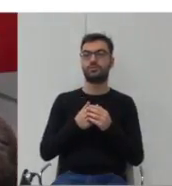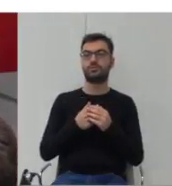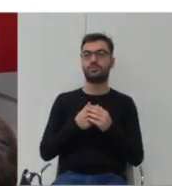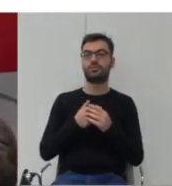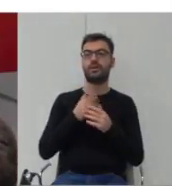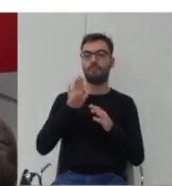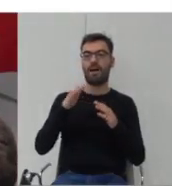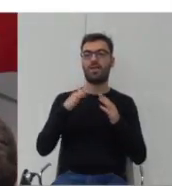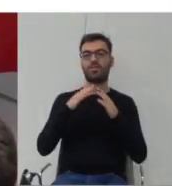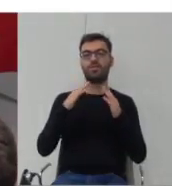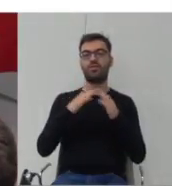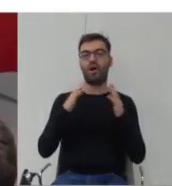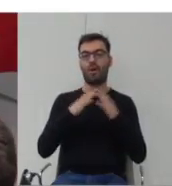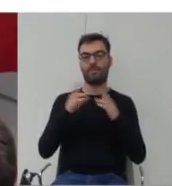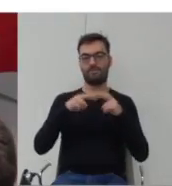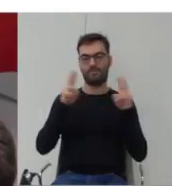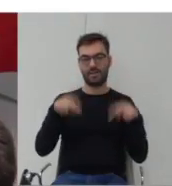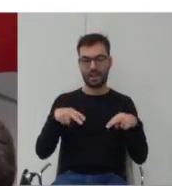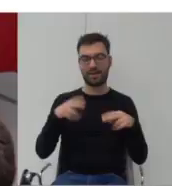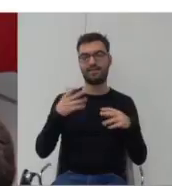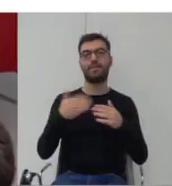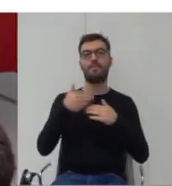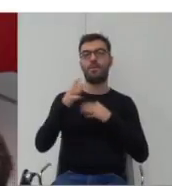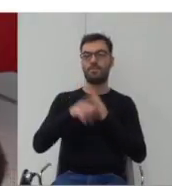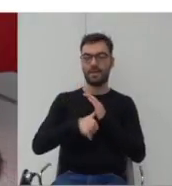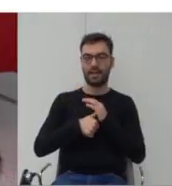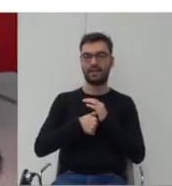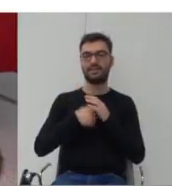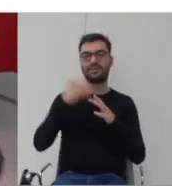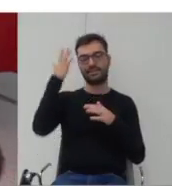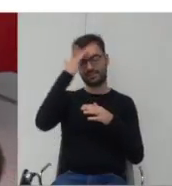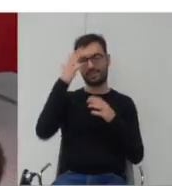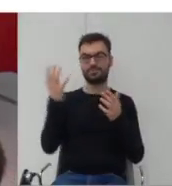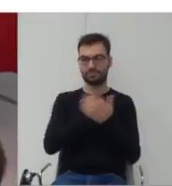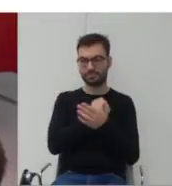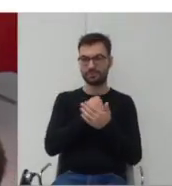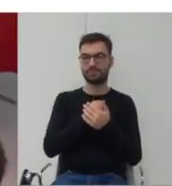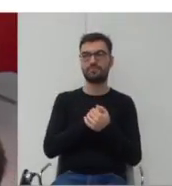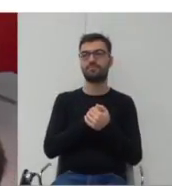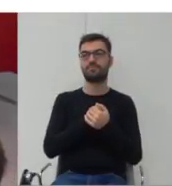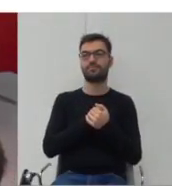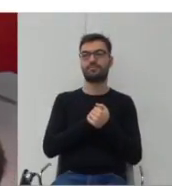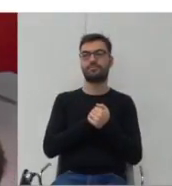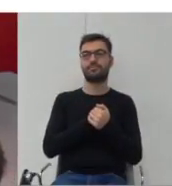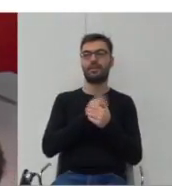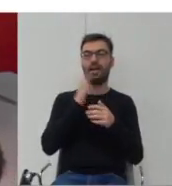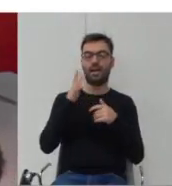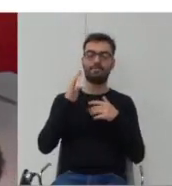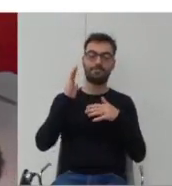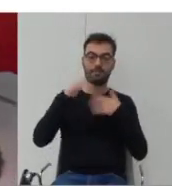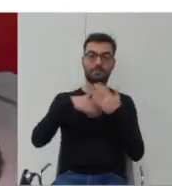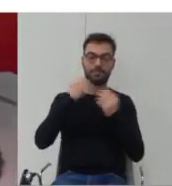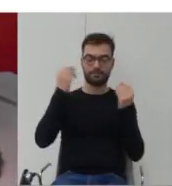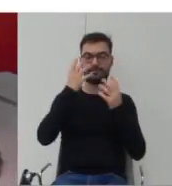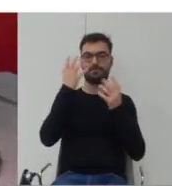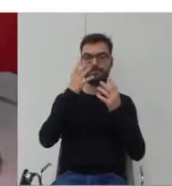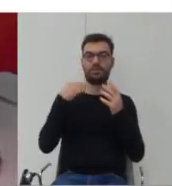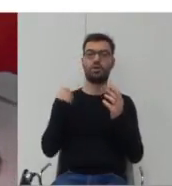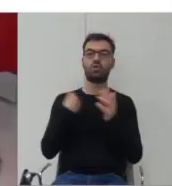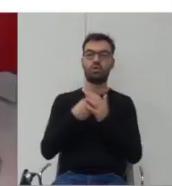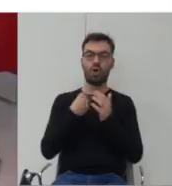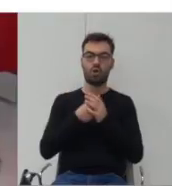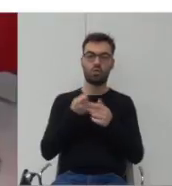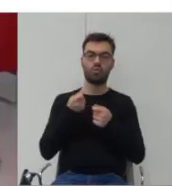dorobiły się domu na przedmieściach, zrealizowały swój sen, można powiedzieć, przychodzi cierpkie otrzeźwienie, mianowicie